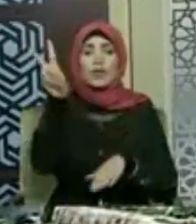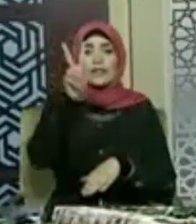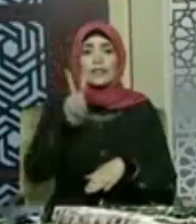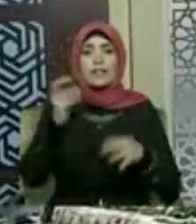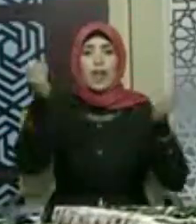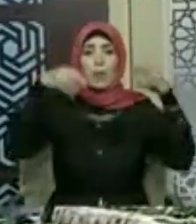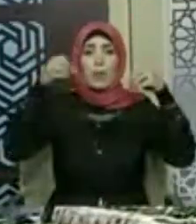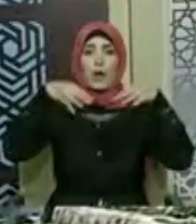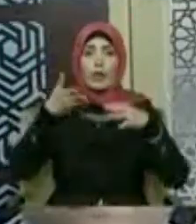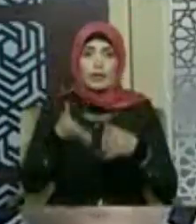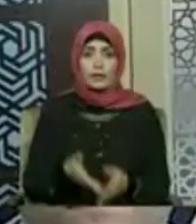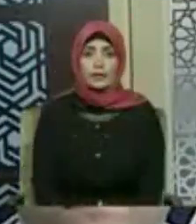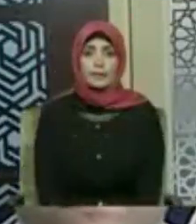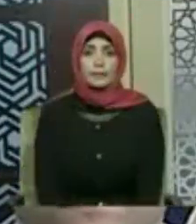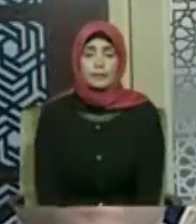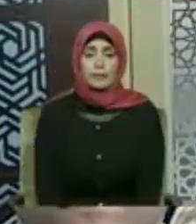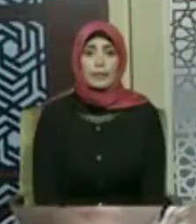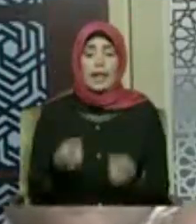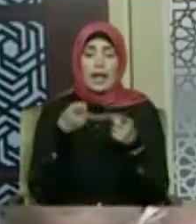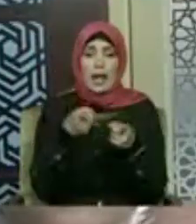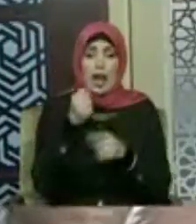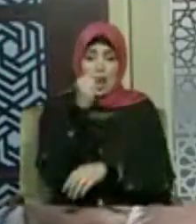المباركة، التي